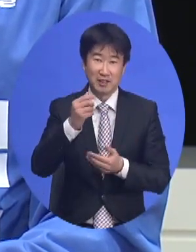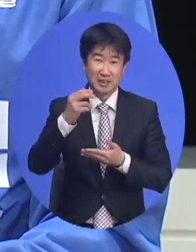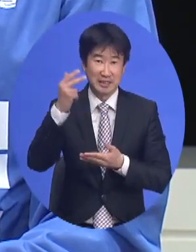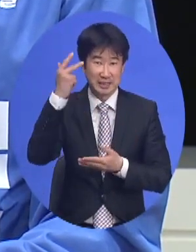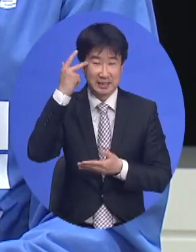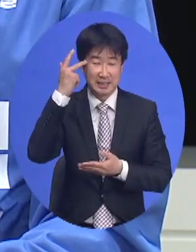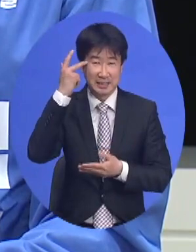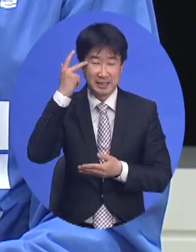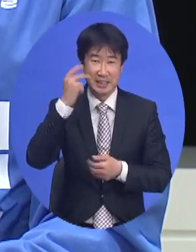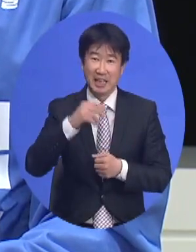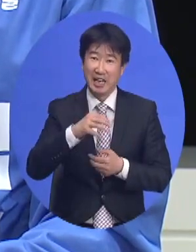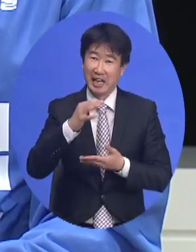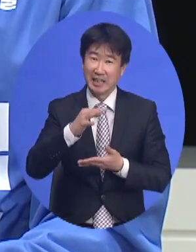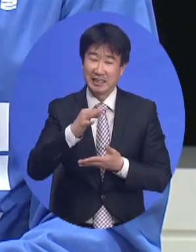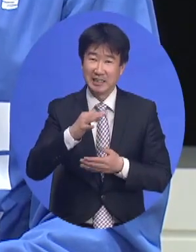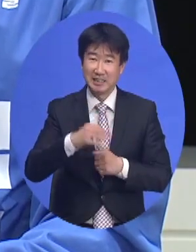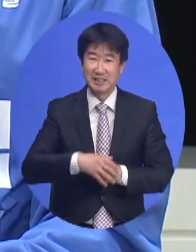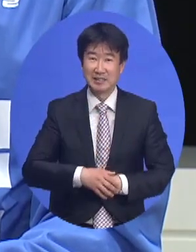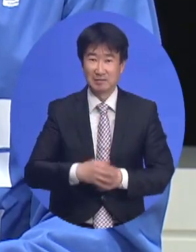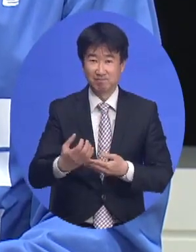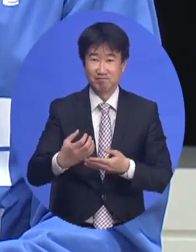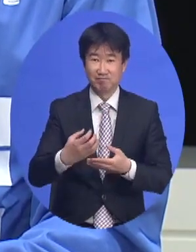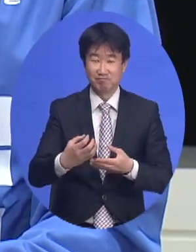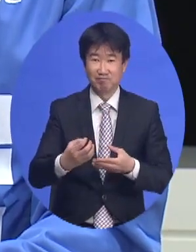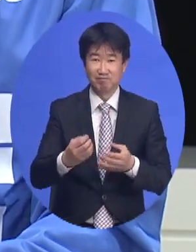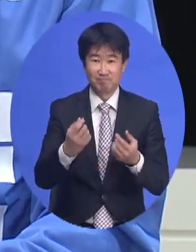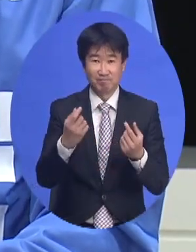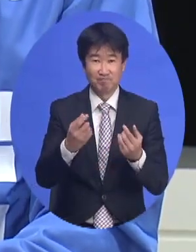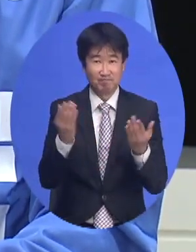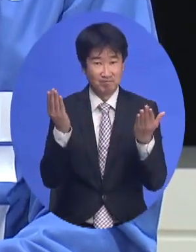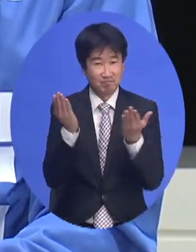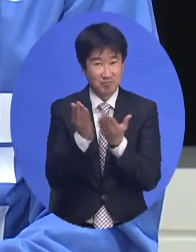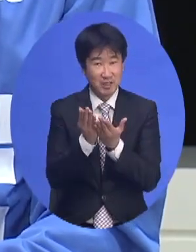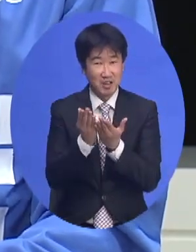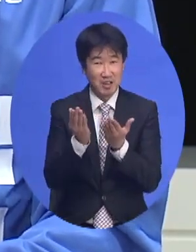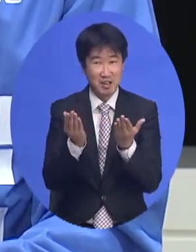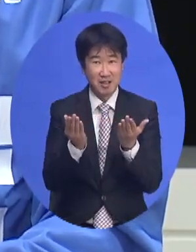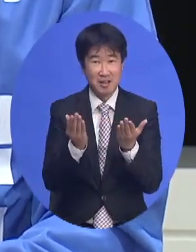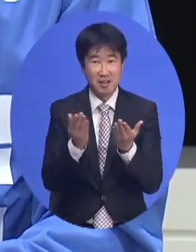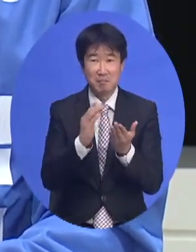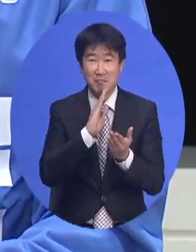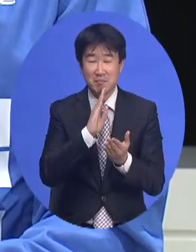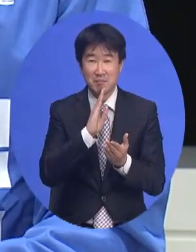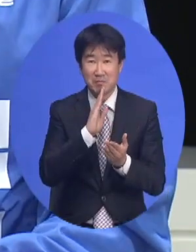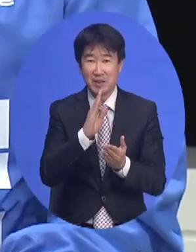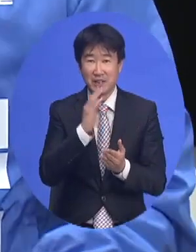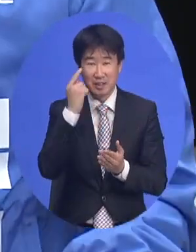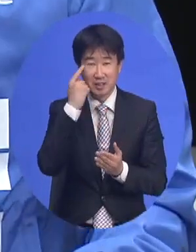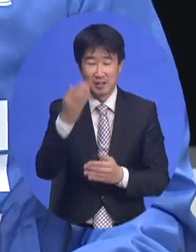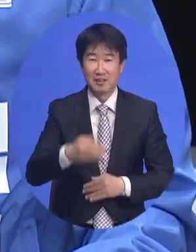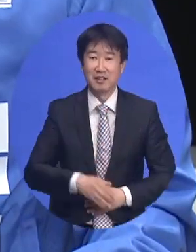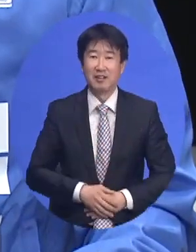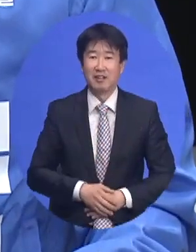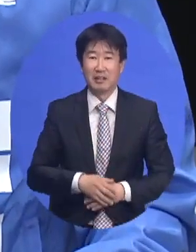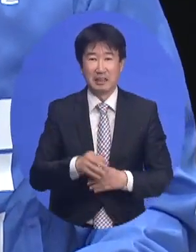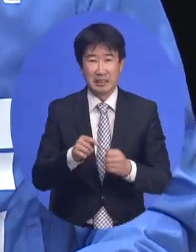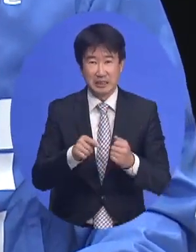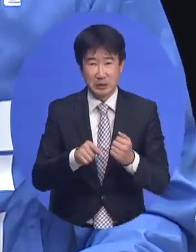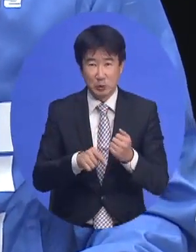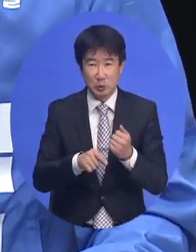그 이 정신과 가치에 부합하는 일이라고 할 수가 있겠습니까? 네. 네, 뭐 이유